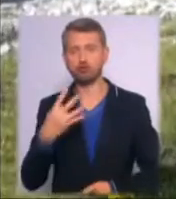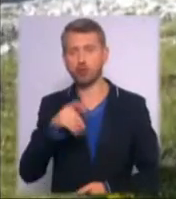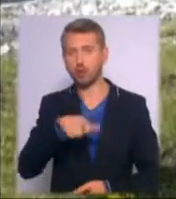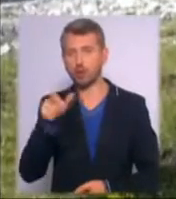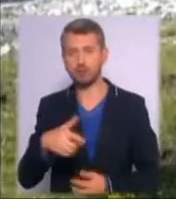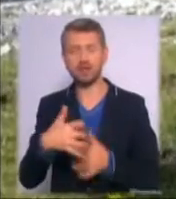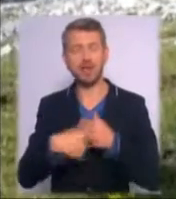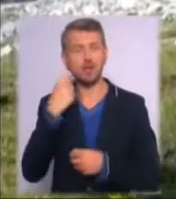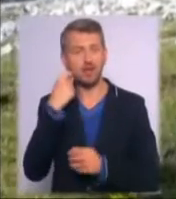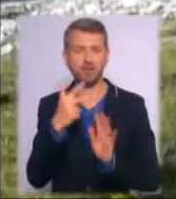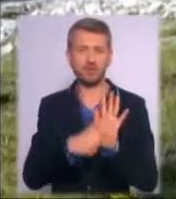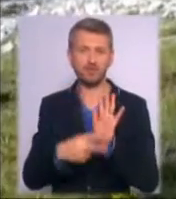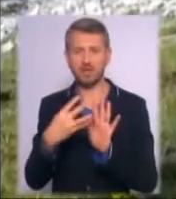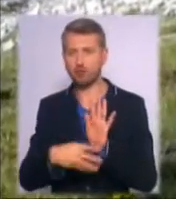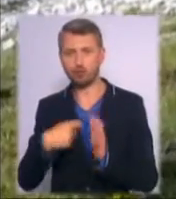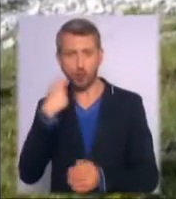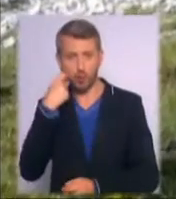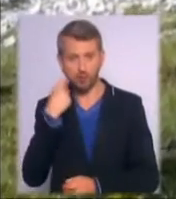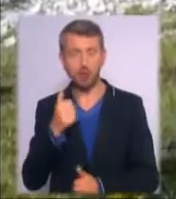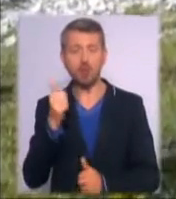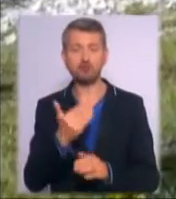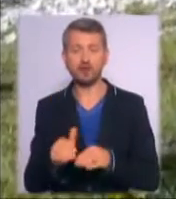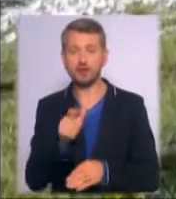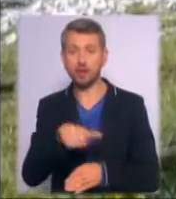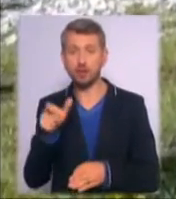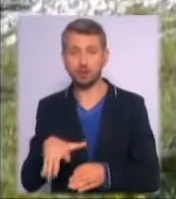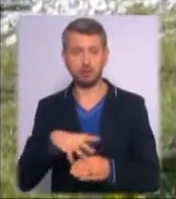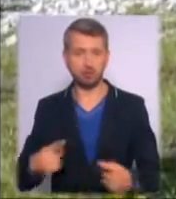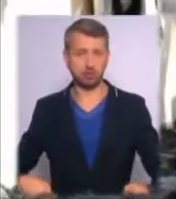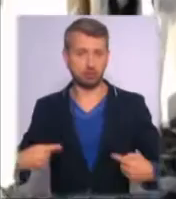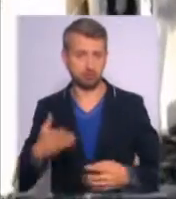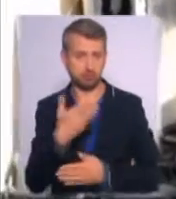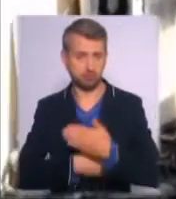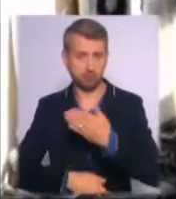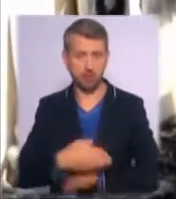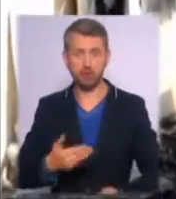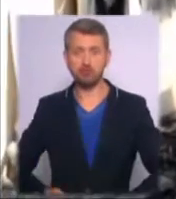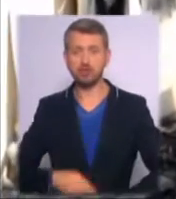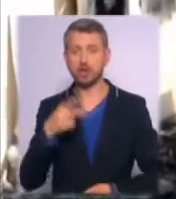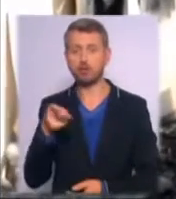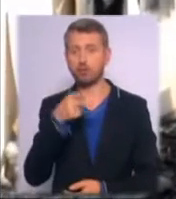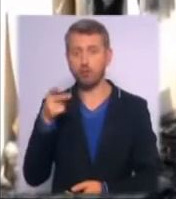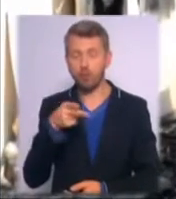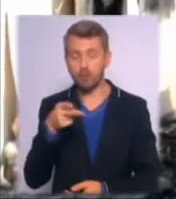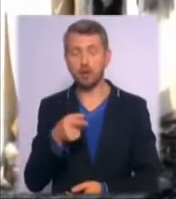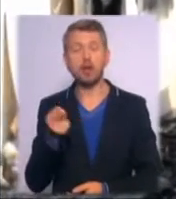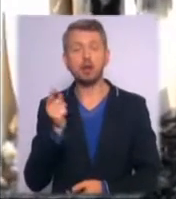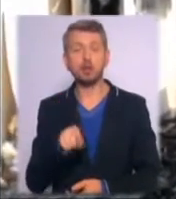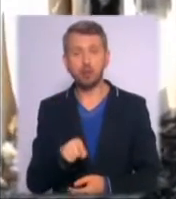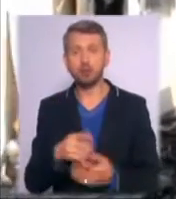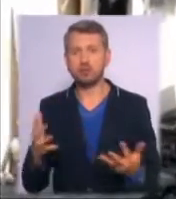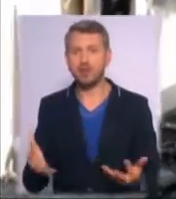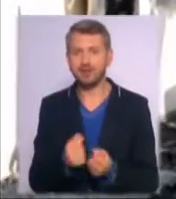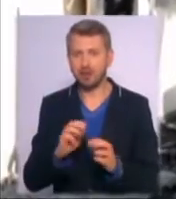середній вік яких 80-90 років. Частина людей пересувалися на інвалідних візках і жили на другому поверсі. Тож вибратися з палаючого